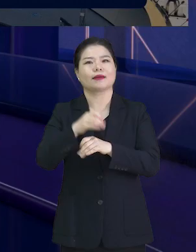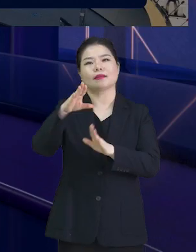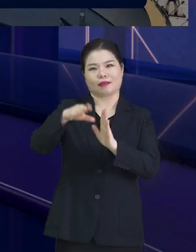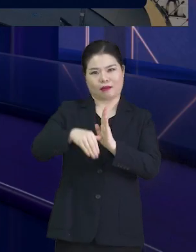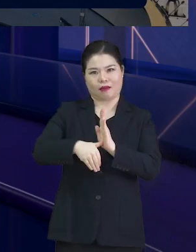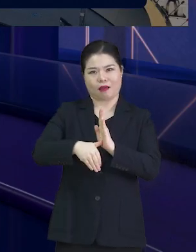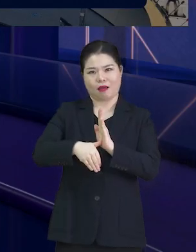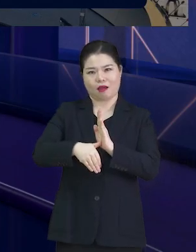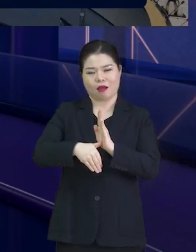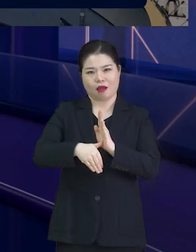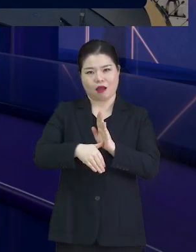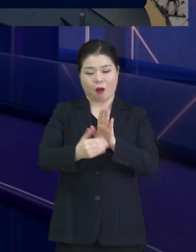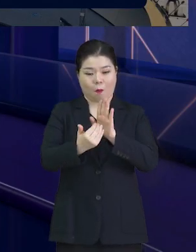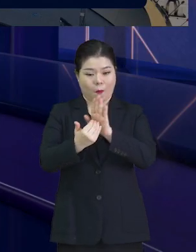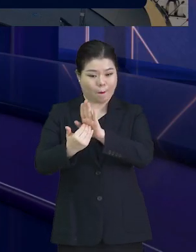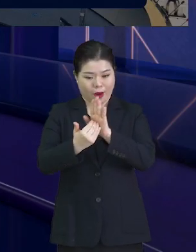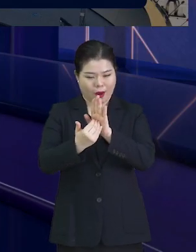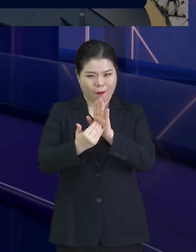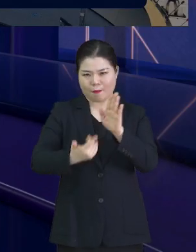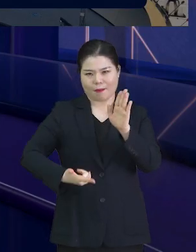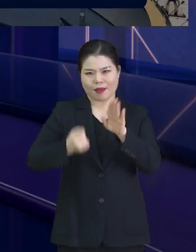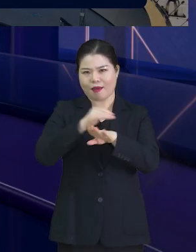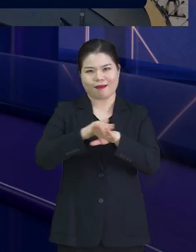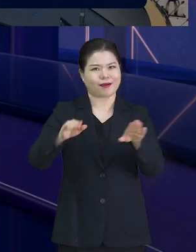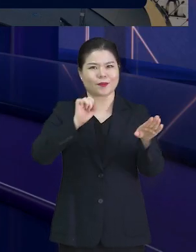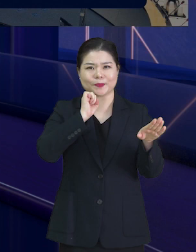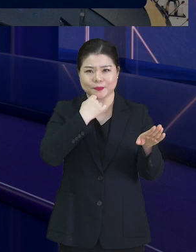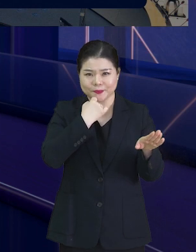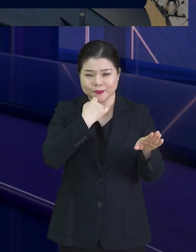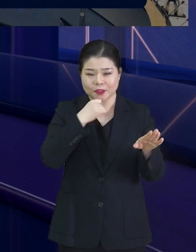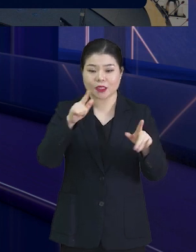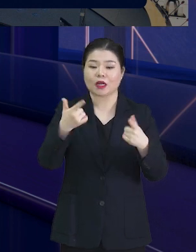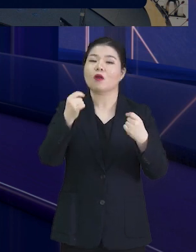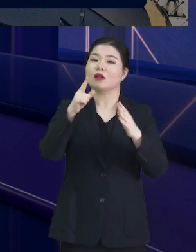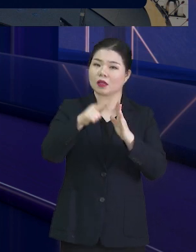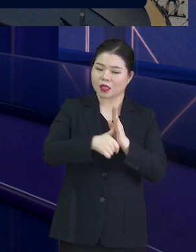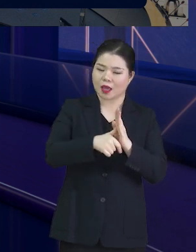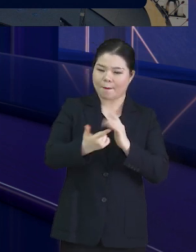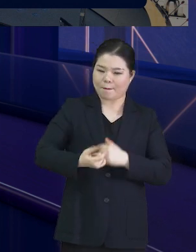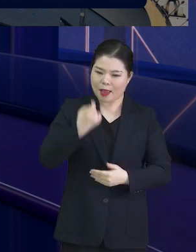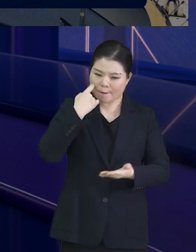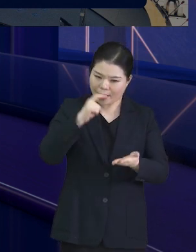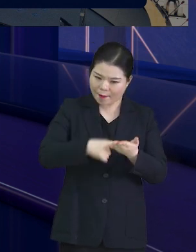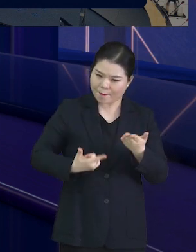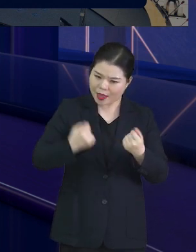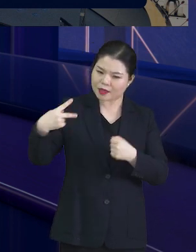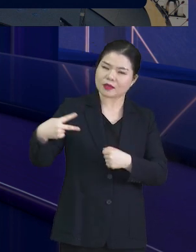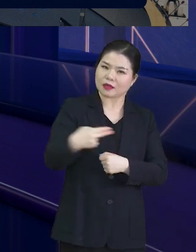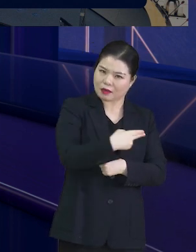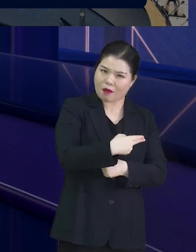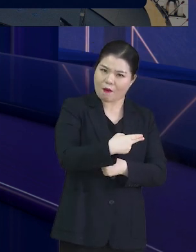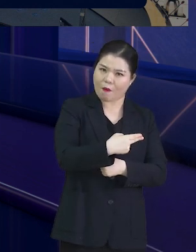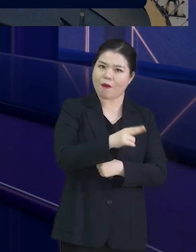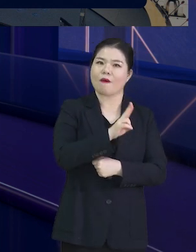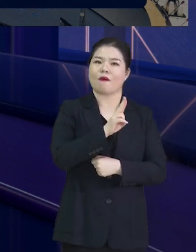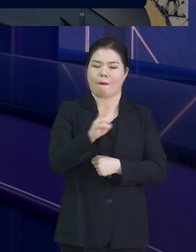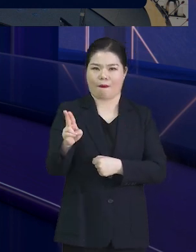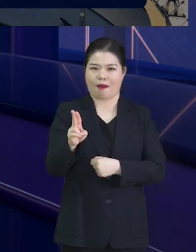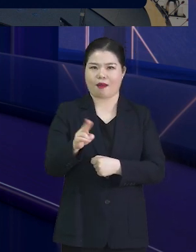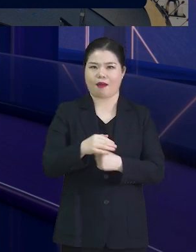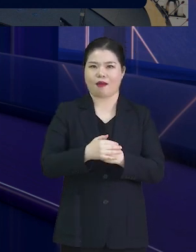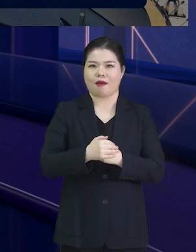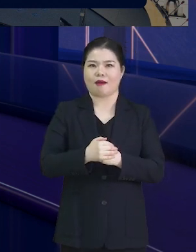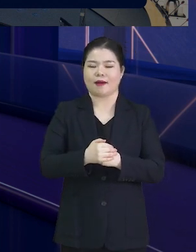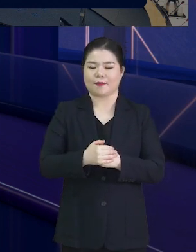시대입니다. 방역에 지름길은 없습니다. 또 이럴 때일수록 조기 발견, 조기 차단의 감염병 대응